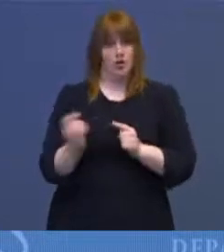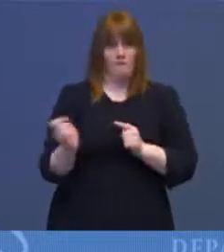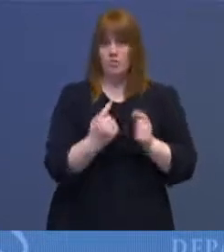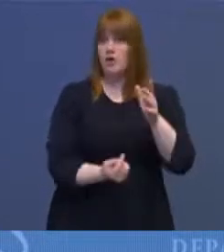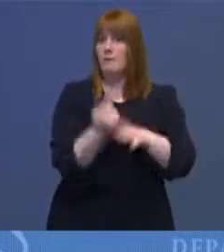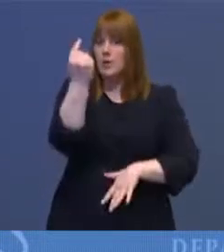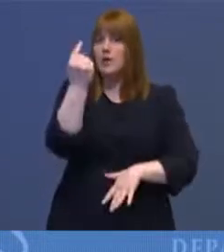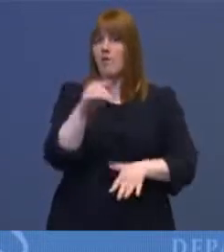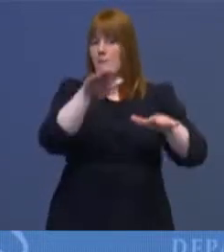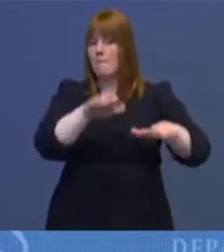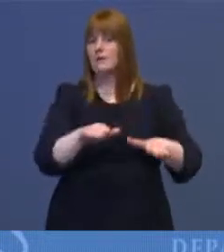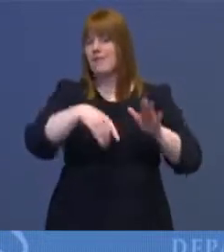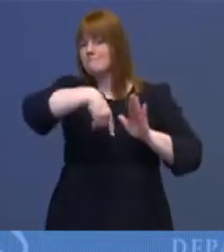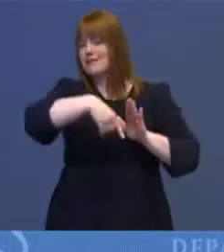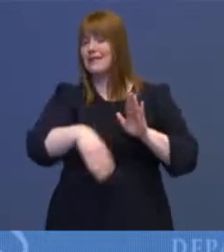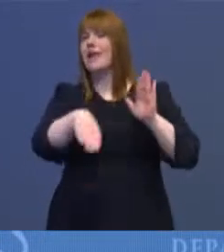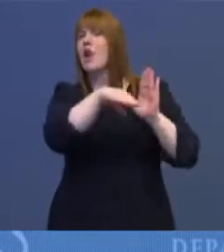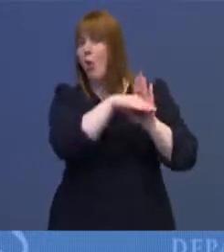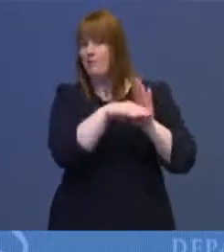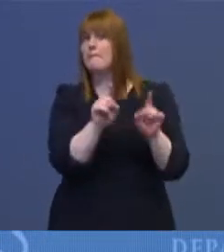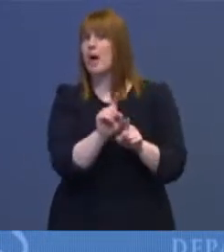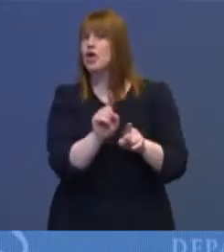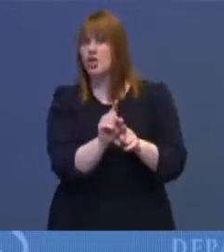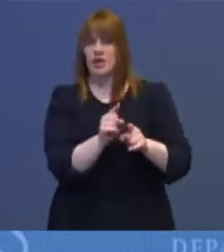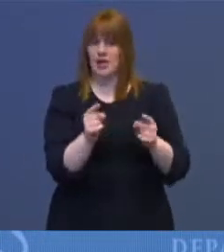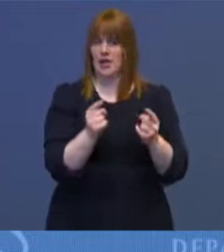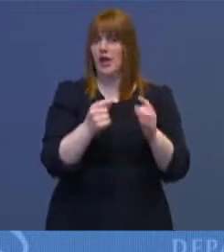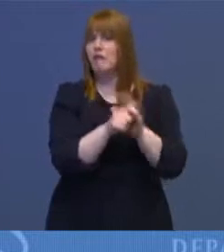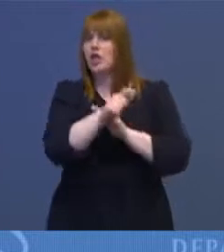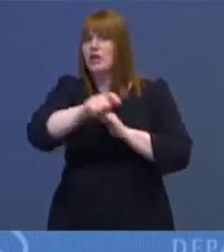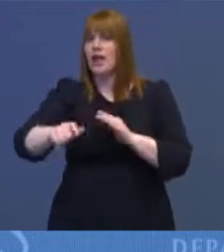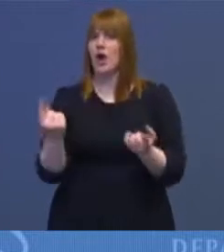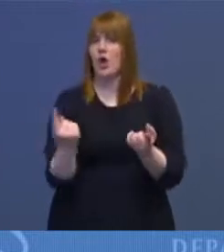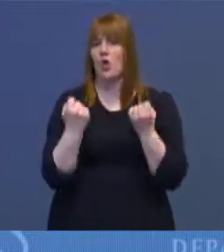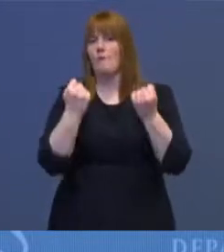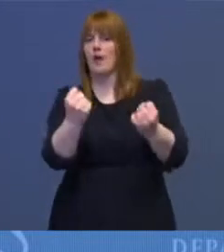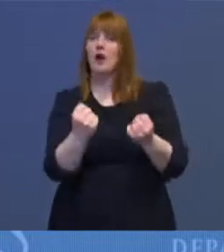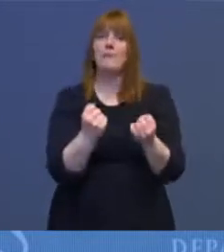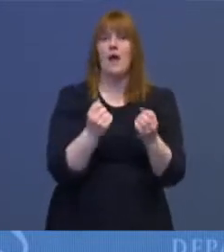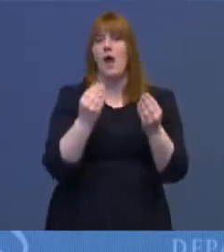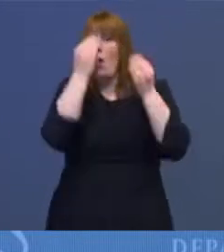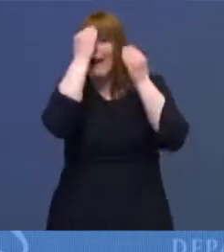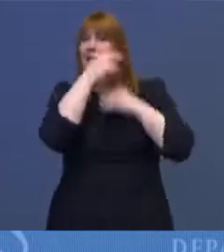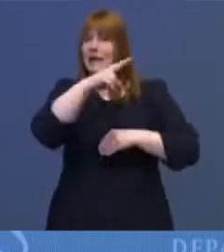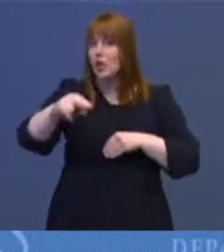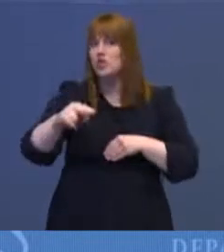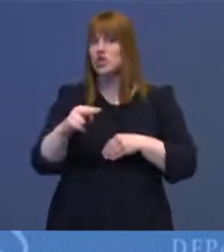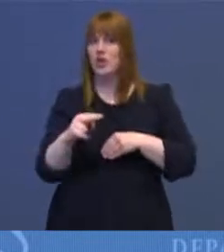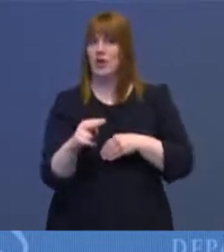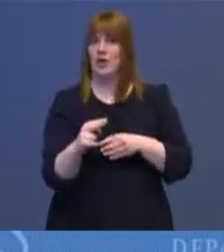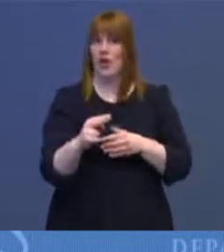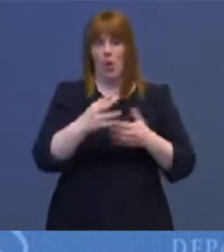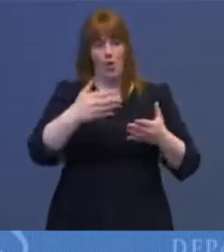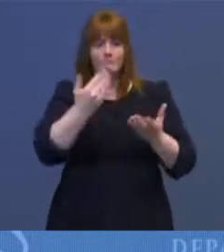på plass en midlertidig lov som gjør at flyktningene kan komme i gang med opplæring i norsk om det norske samfunnet,